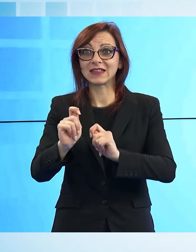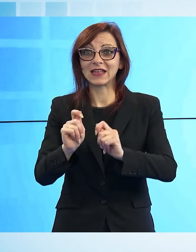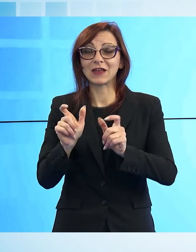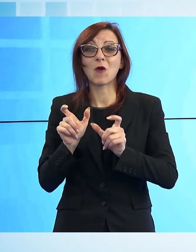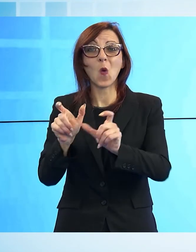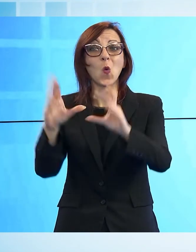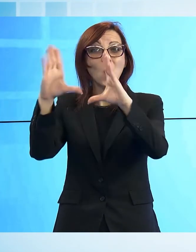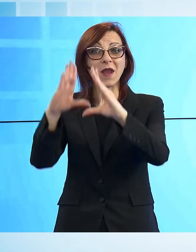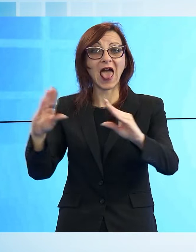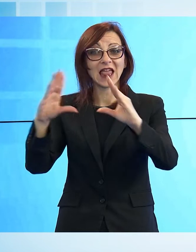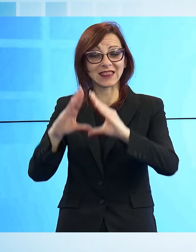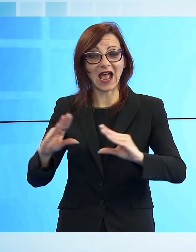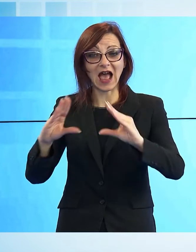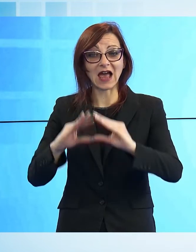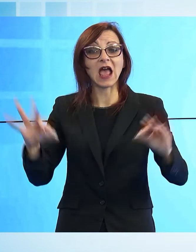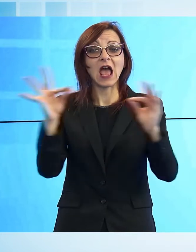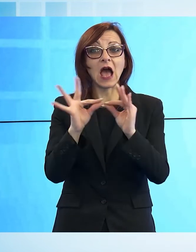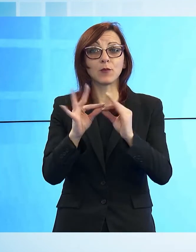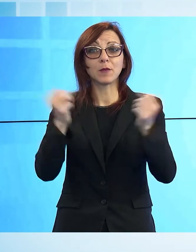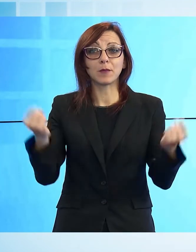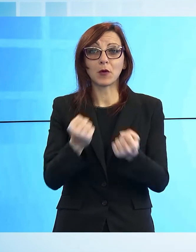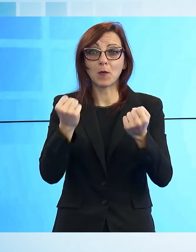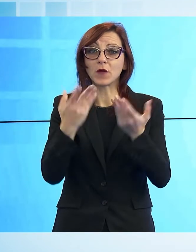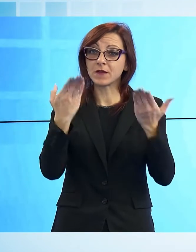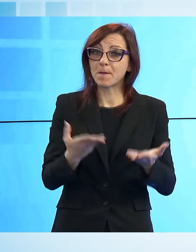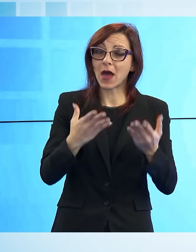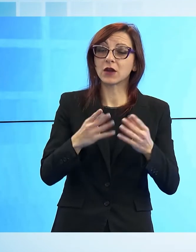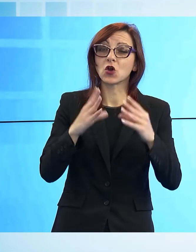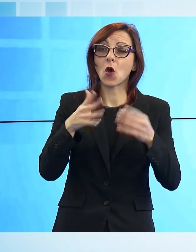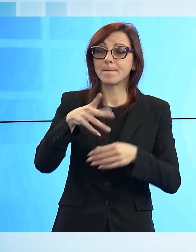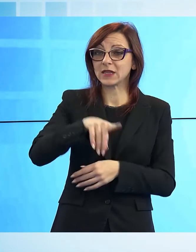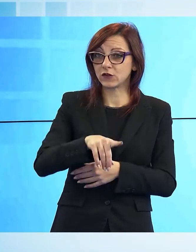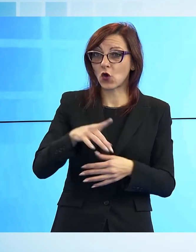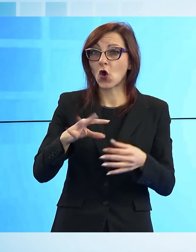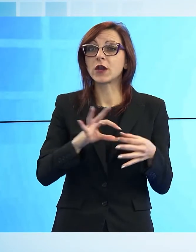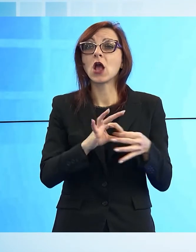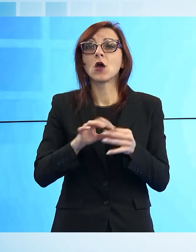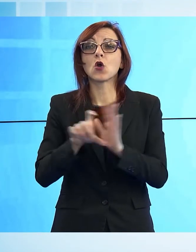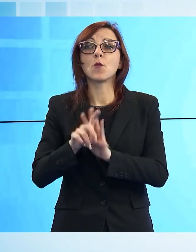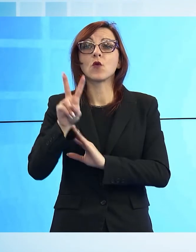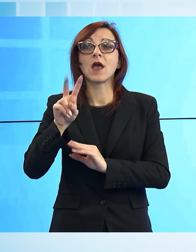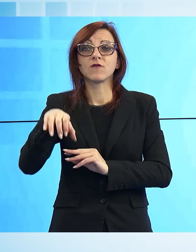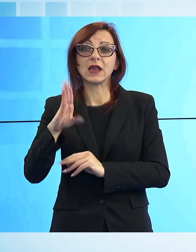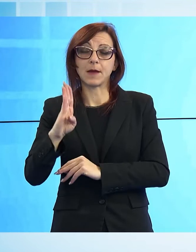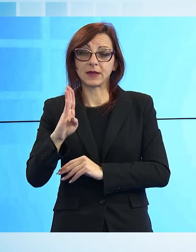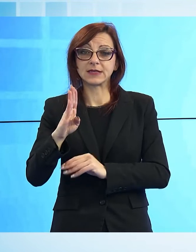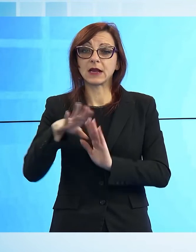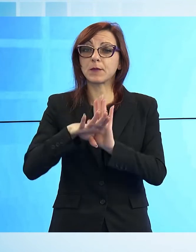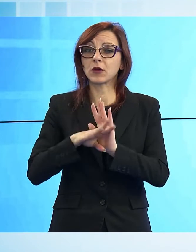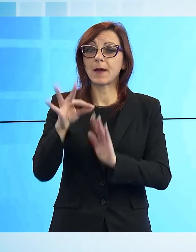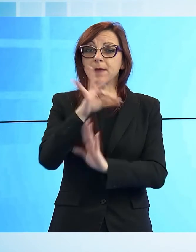delle Pizzorne con il patrocinio e la collaborazione del Comune di Villa Basilica sono in programma domenica prossima 28 novembre e